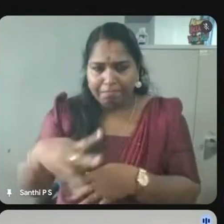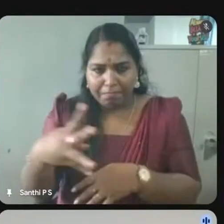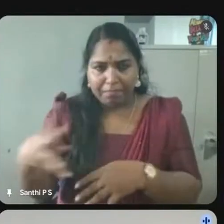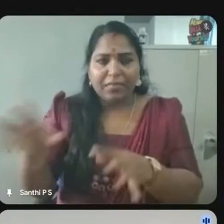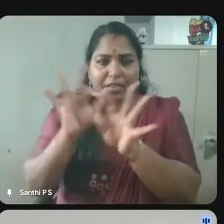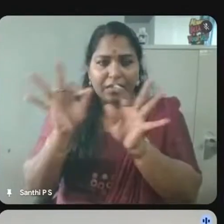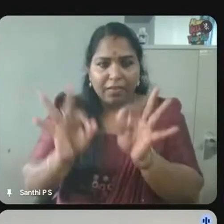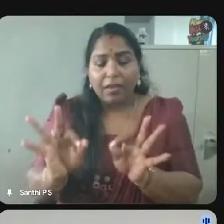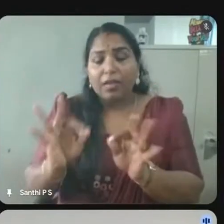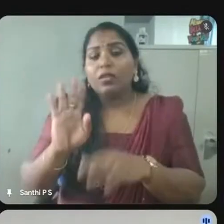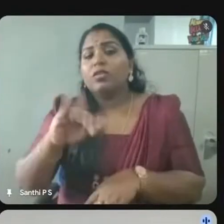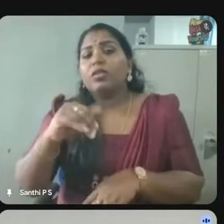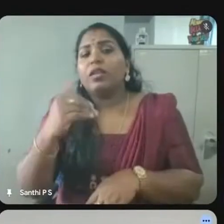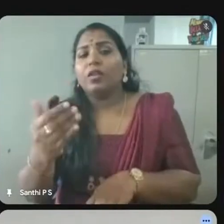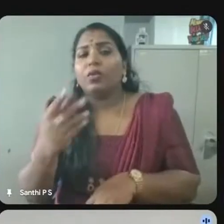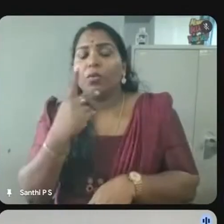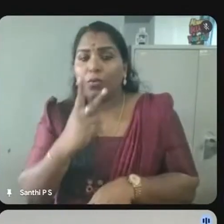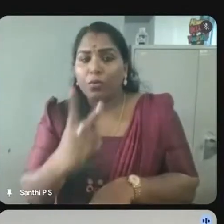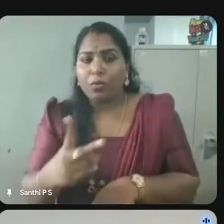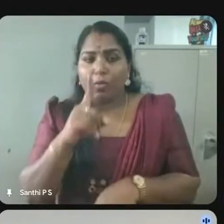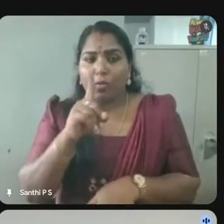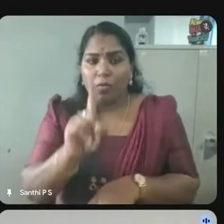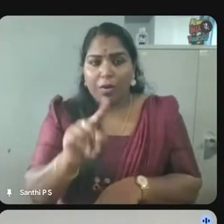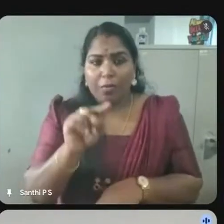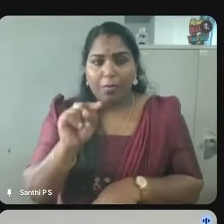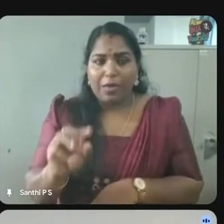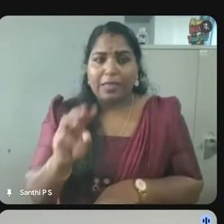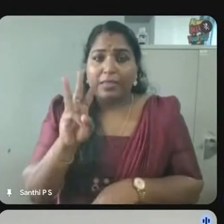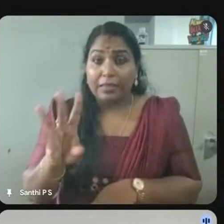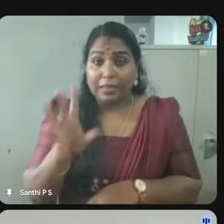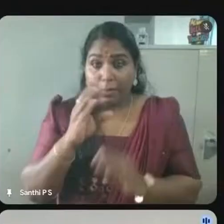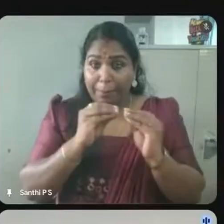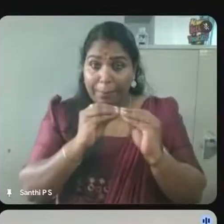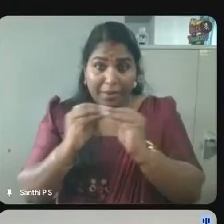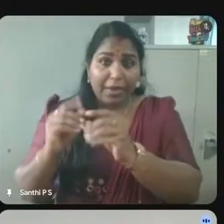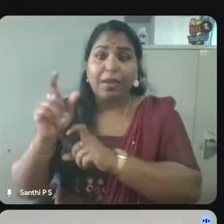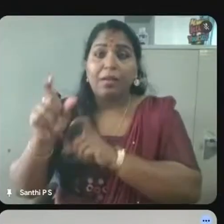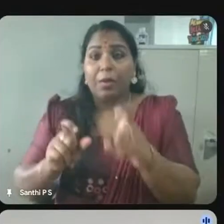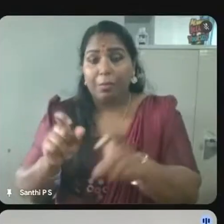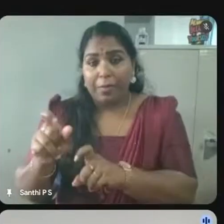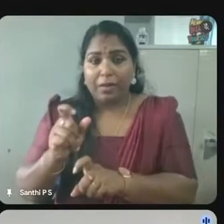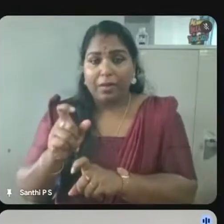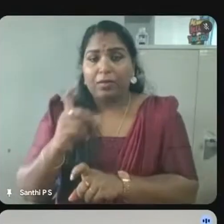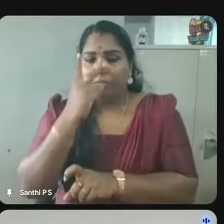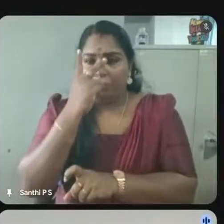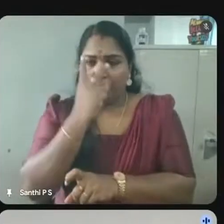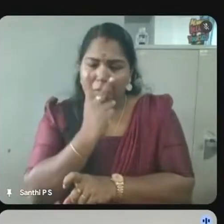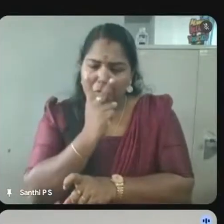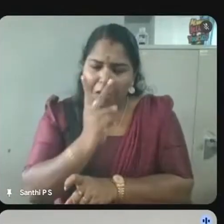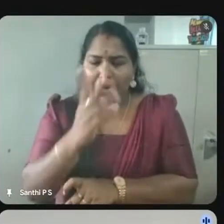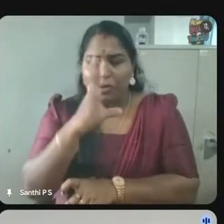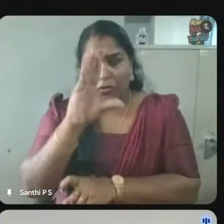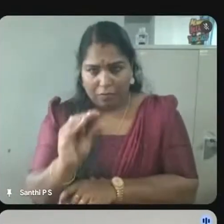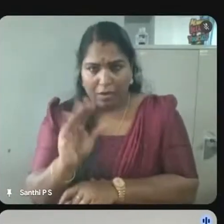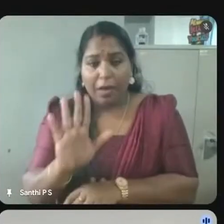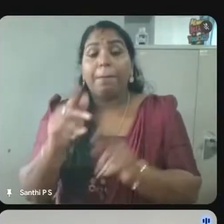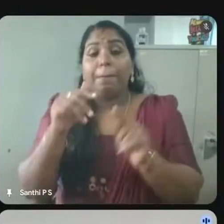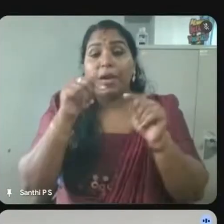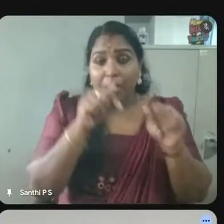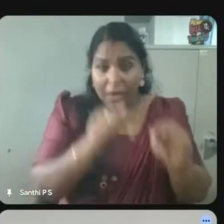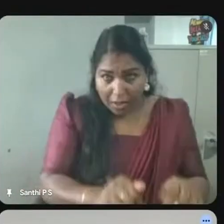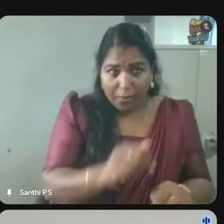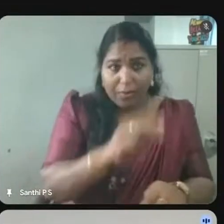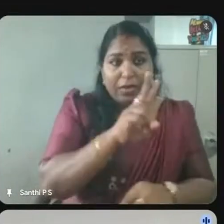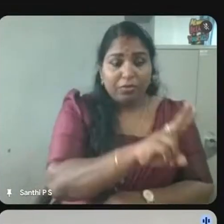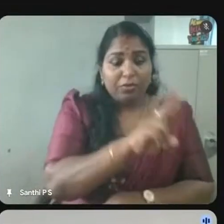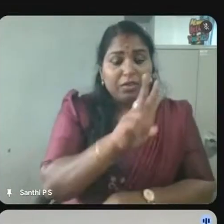ഏകദേശം 1.3 ബില്യൺ ആളുകൾക്ക് മാത്രമാണ് കാഴ്ചക്കുറവ് ഉണ്ടായിരുന്നതെങ്കിൽ ഇന്ന് അത് 220 കോടി